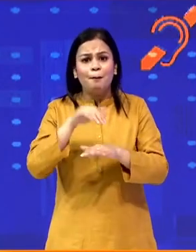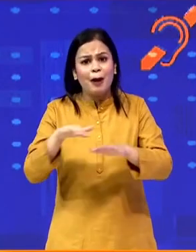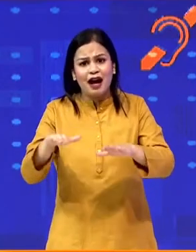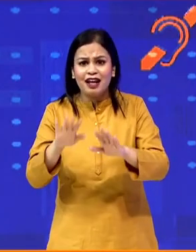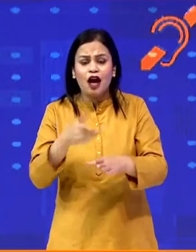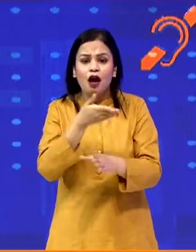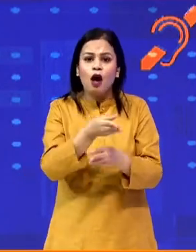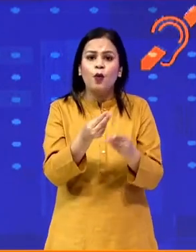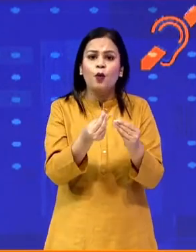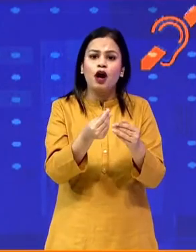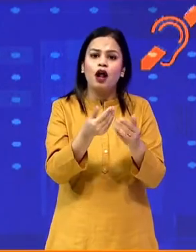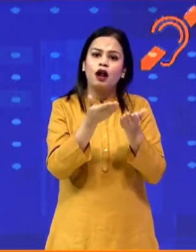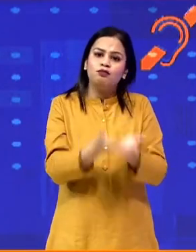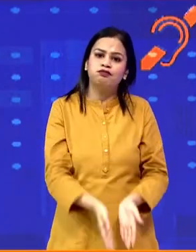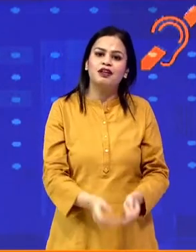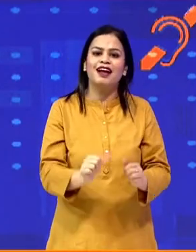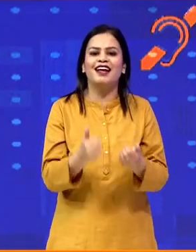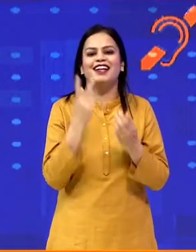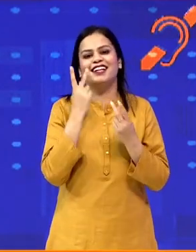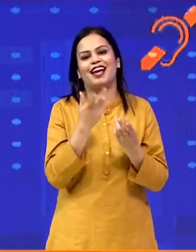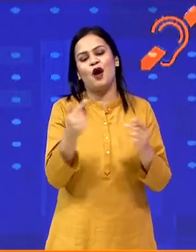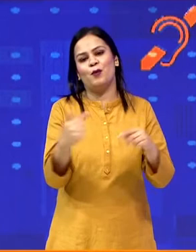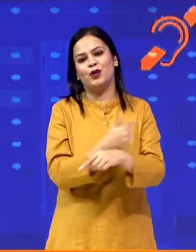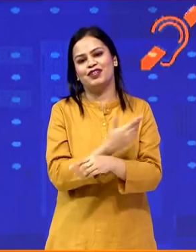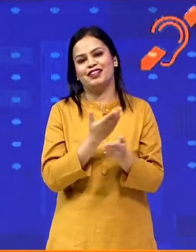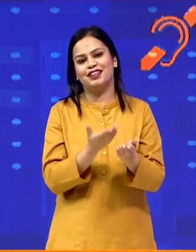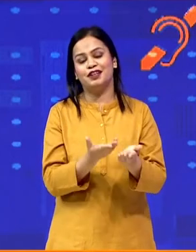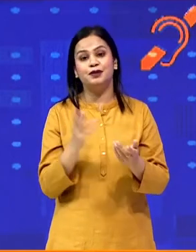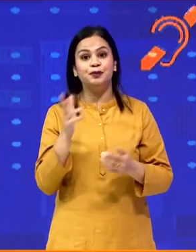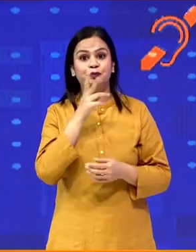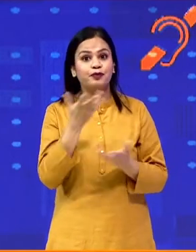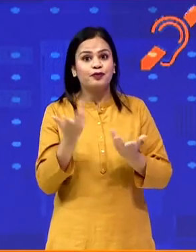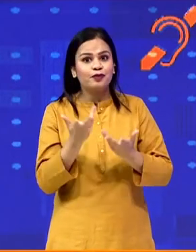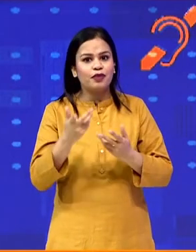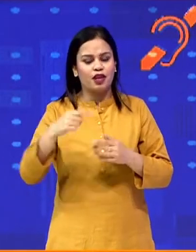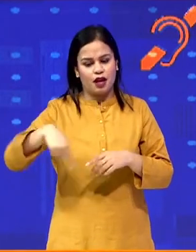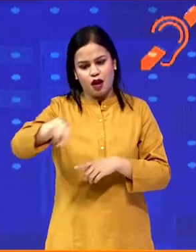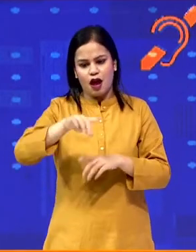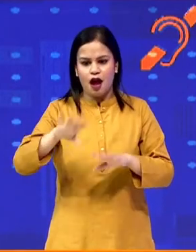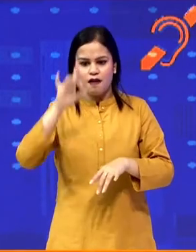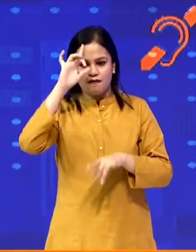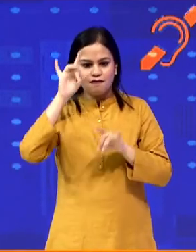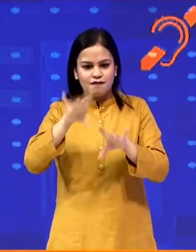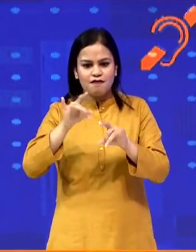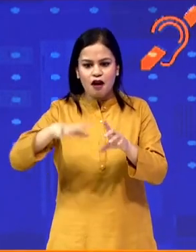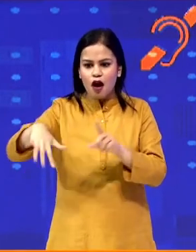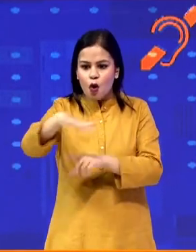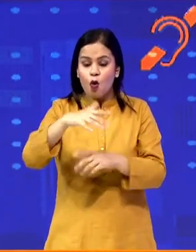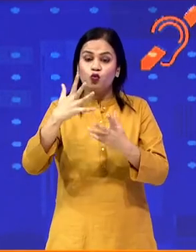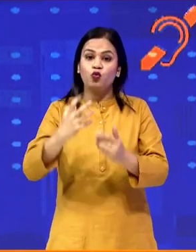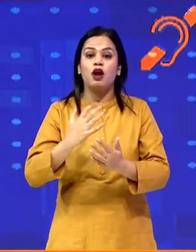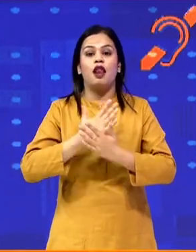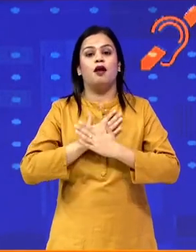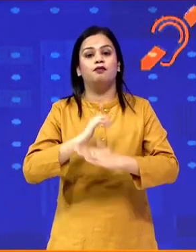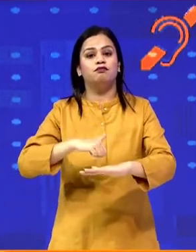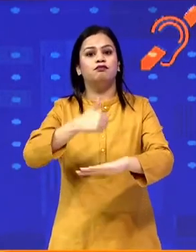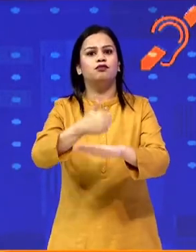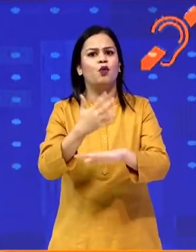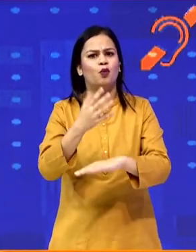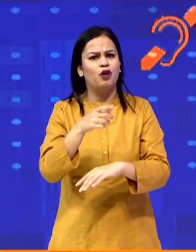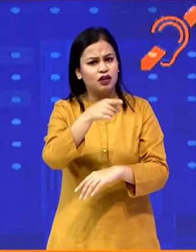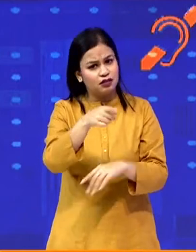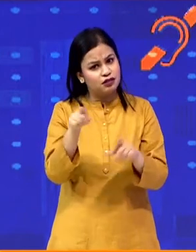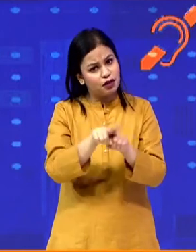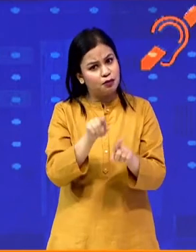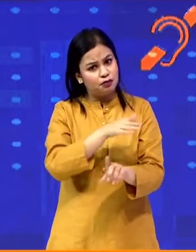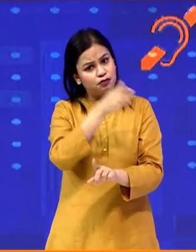की वो नफरत के बाद आप में मोहब्बत की दुकान खोलना निकले हैं तो कभी आप भी जाएंगे उसे दुकान के ऊपर